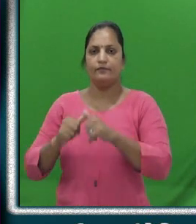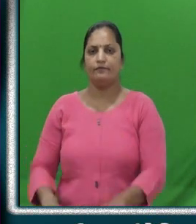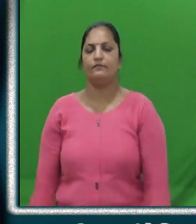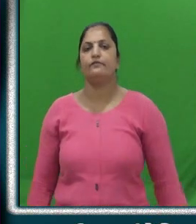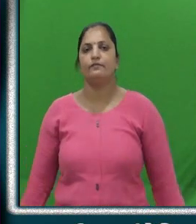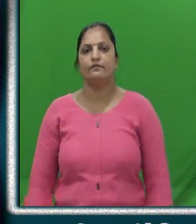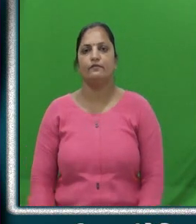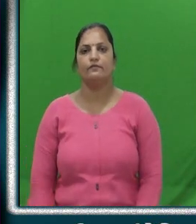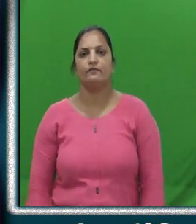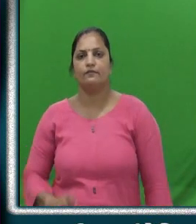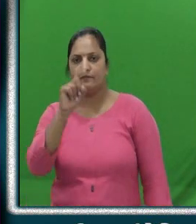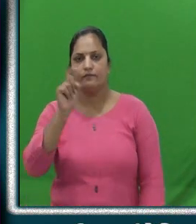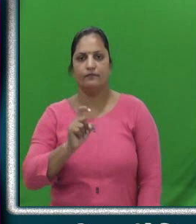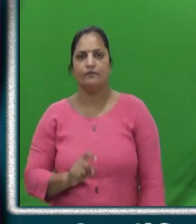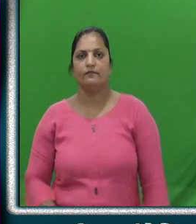જવાબ આપો